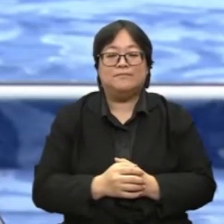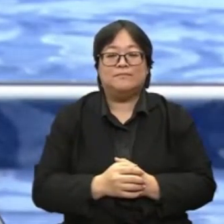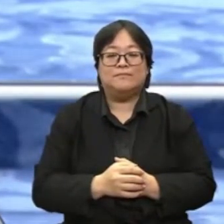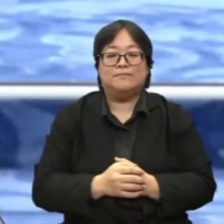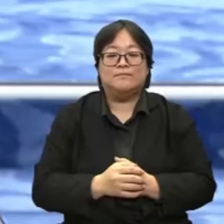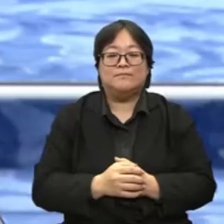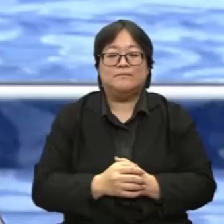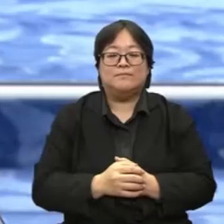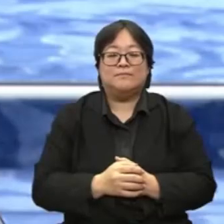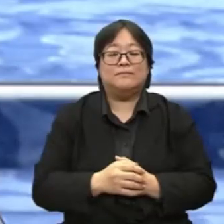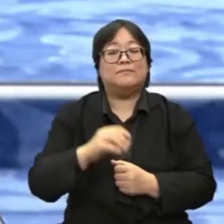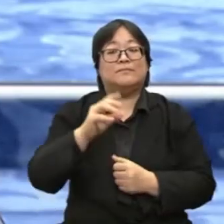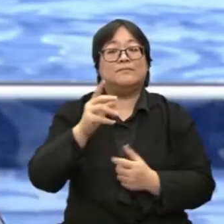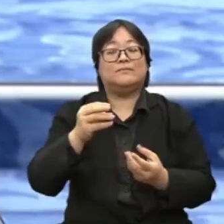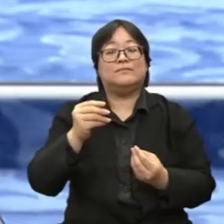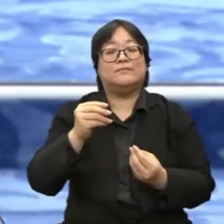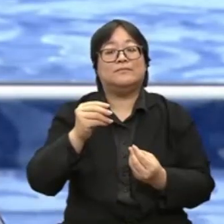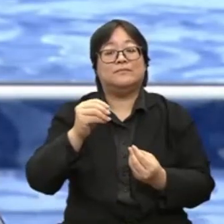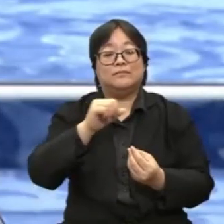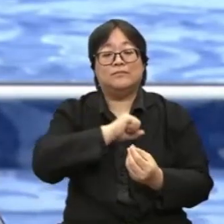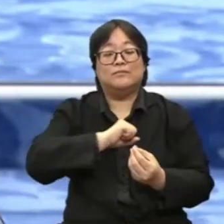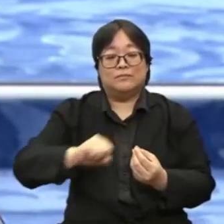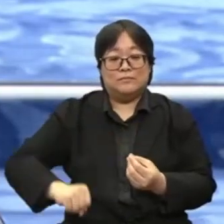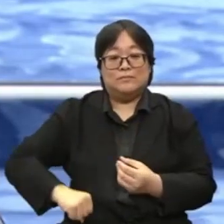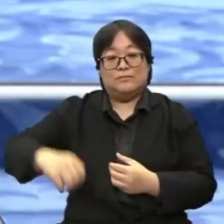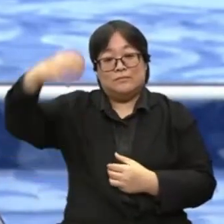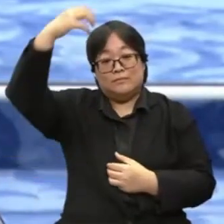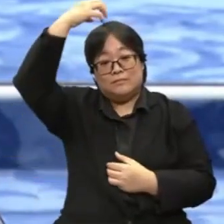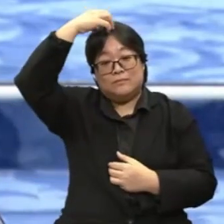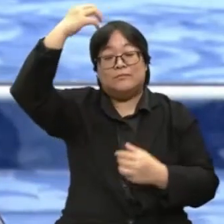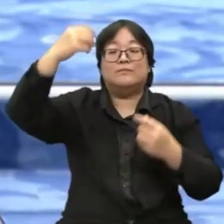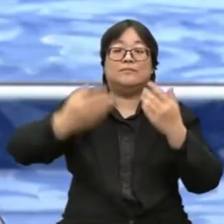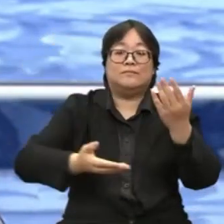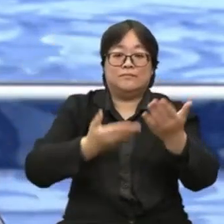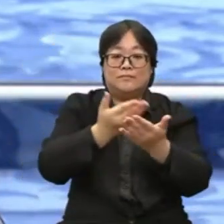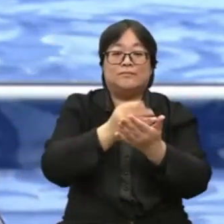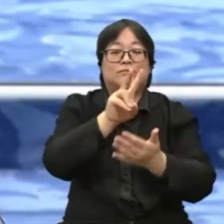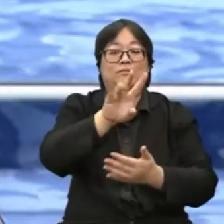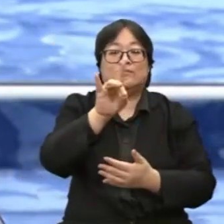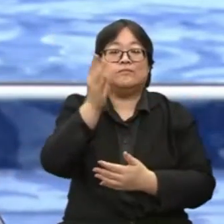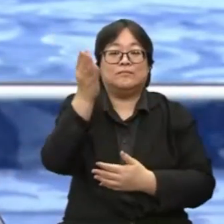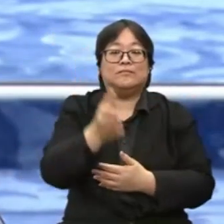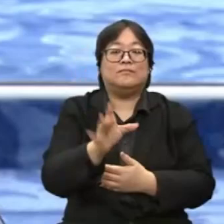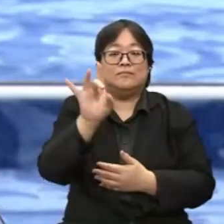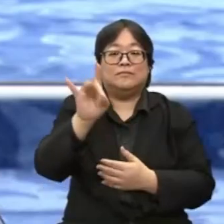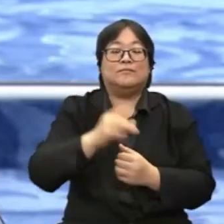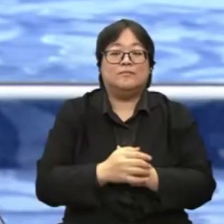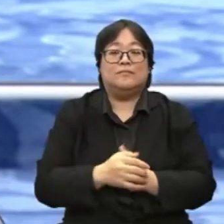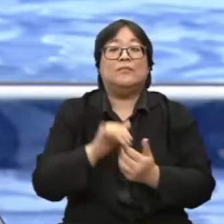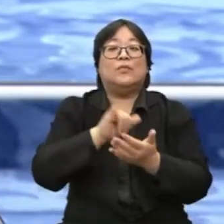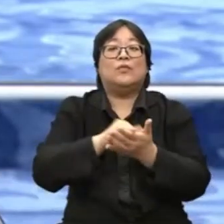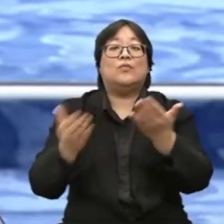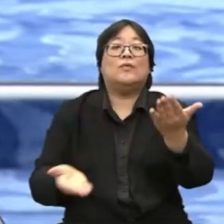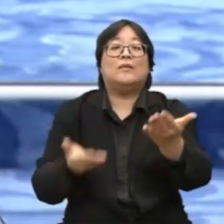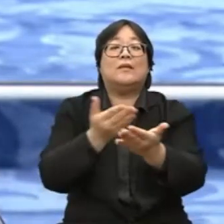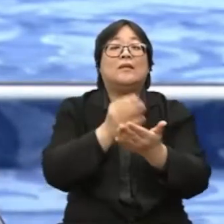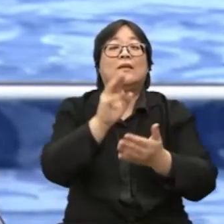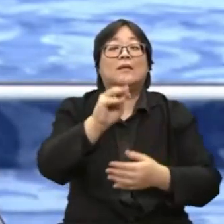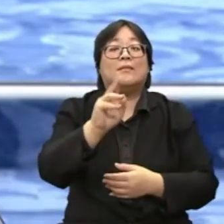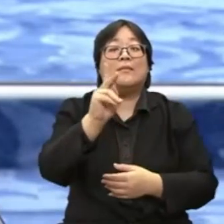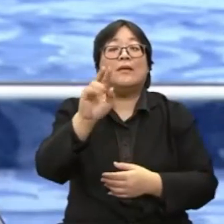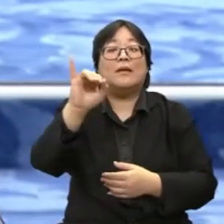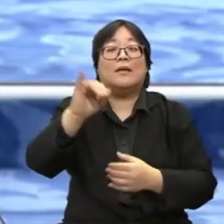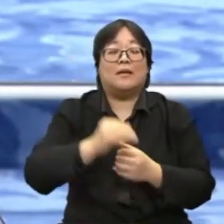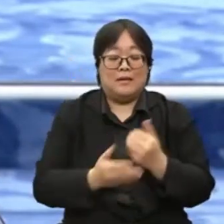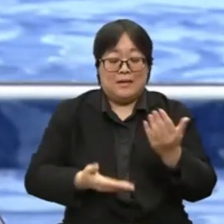mki Sultan kebanul Mulia Sultan Selangor mengumumkan 28 ogos itu cadangan mki